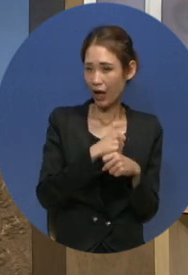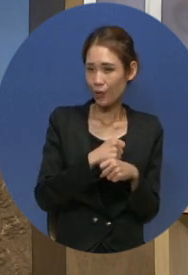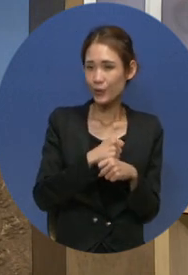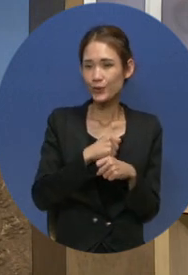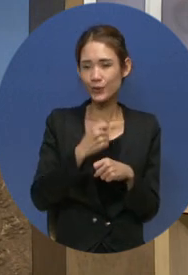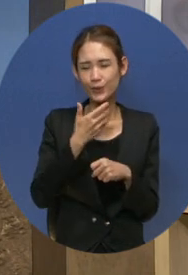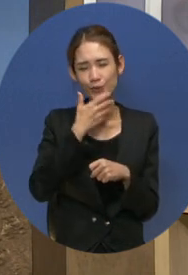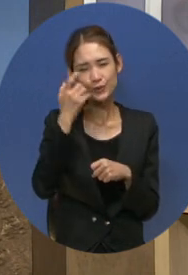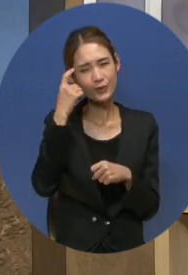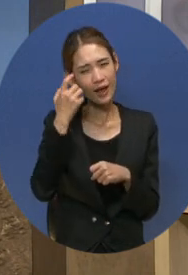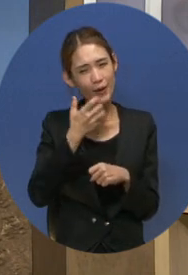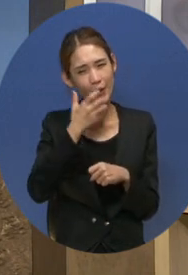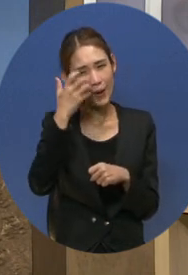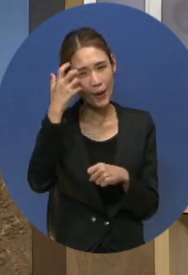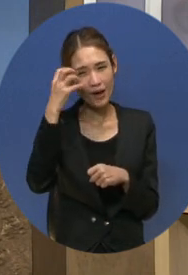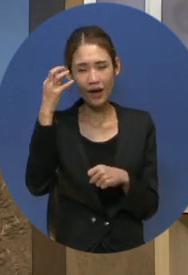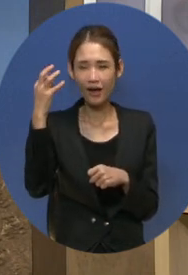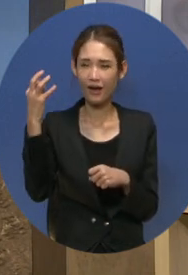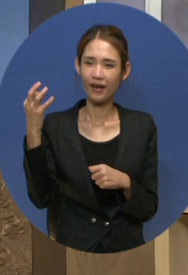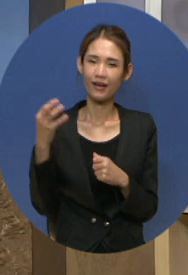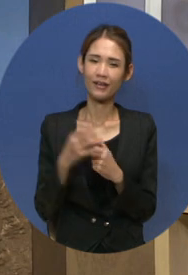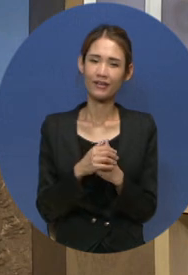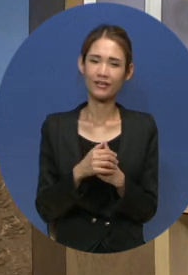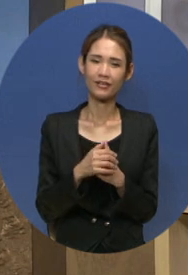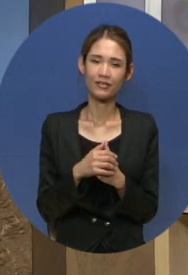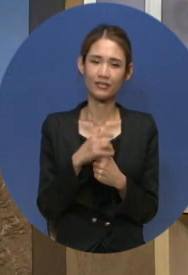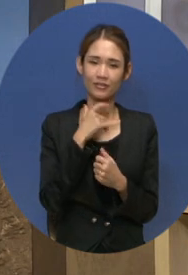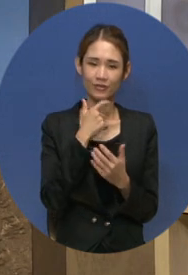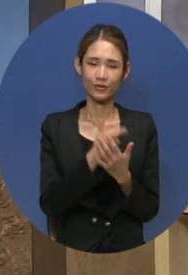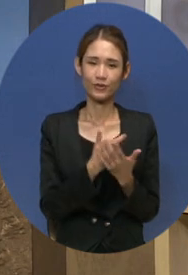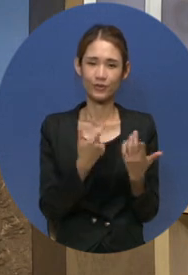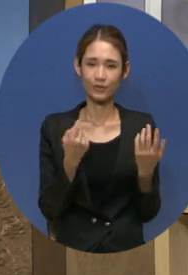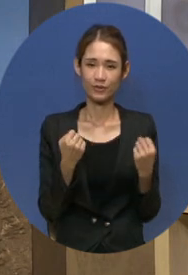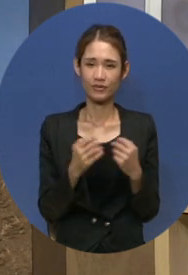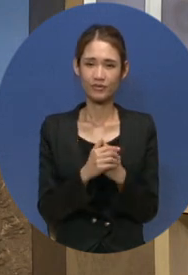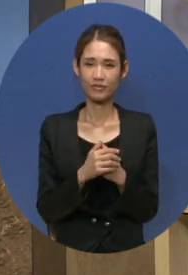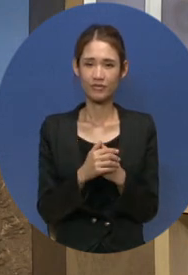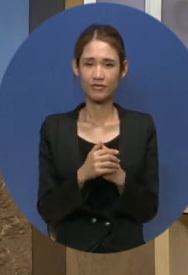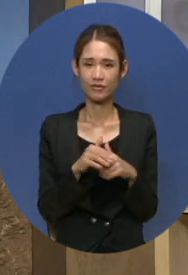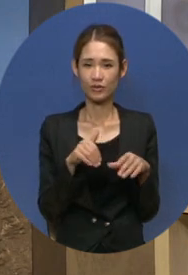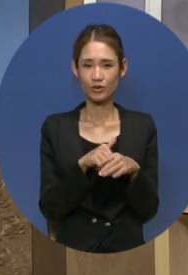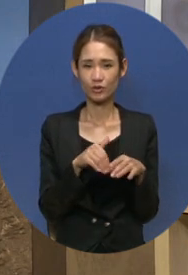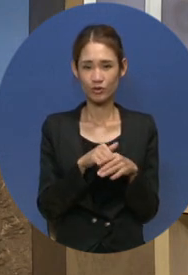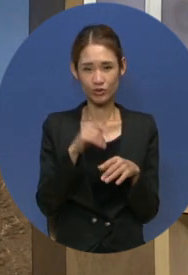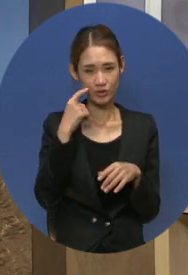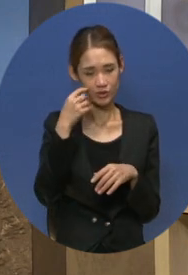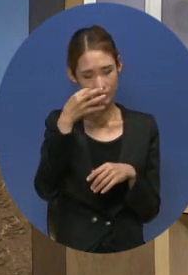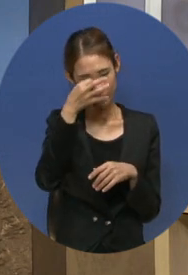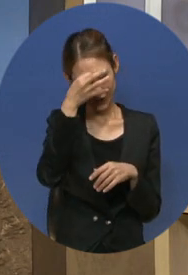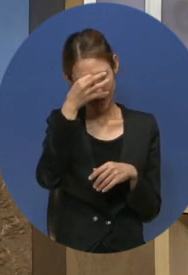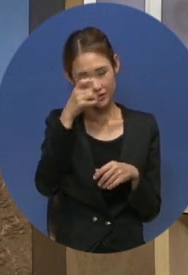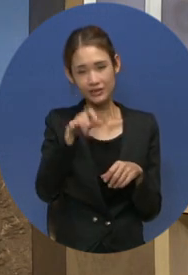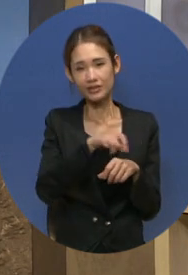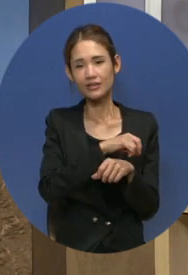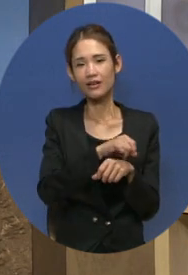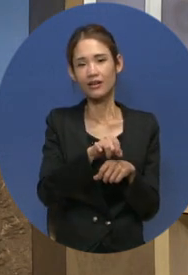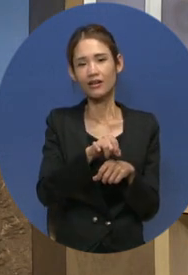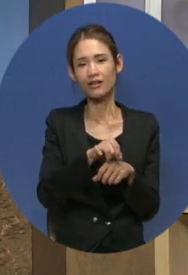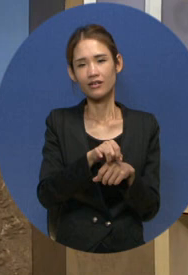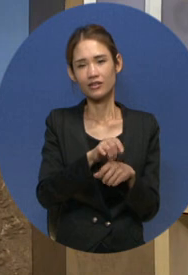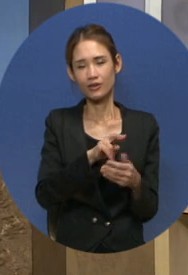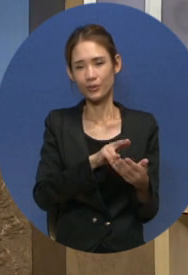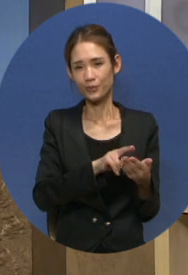상상의 나래를 펼치시면은 정말 저는 감탄했던 적이 많거든요. 아, 그래서 네. 이런 문화나 예술 분야에서 특히